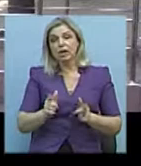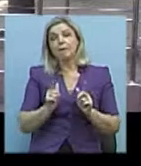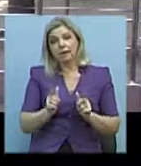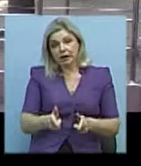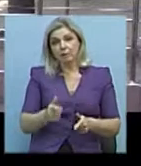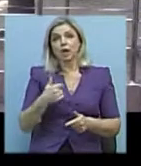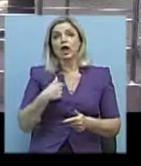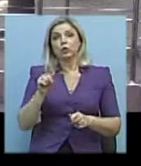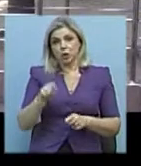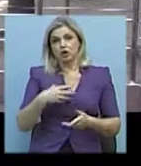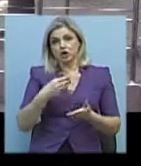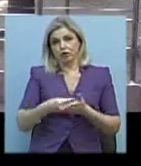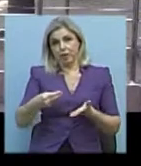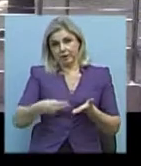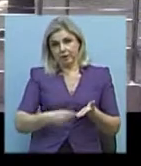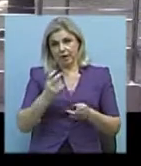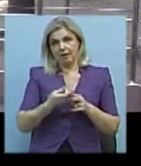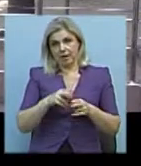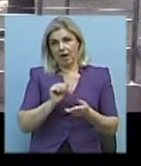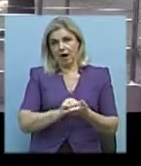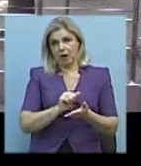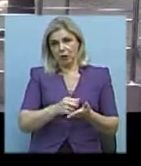я теж свій підпис поставлю на цих аркуш.